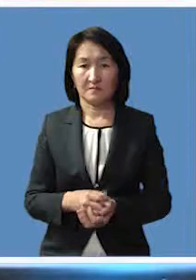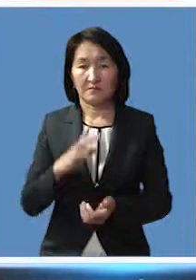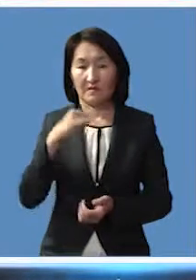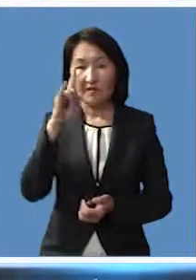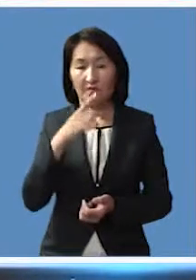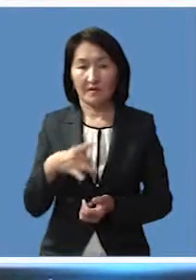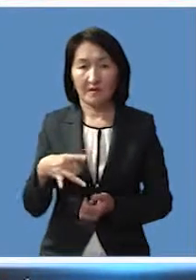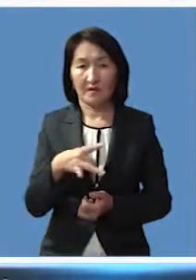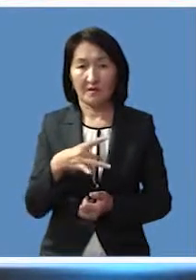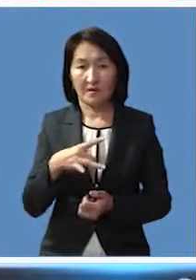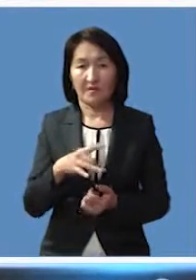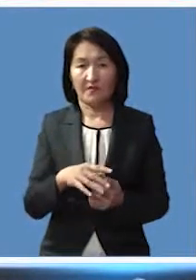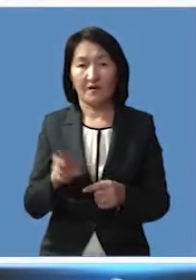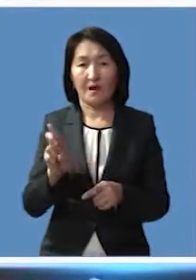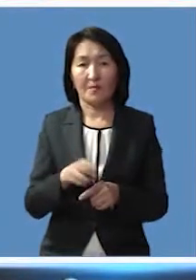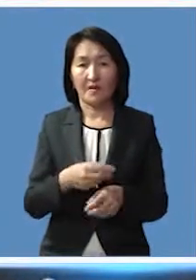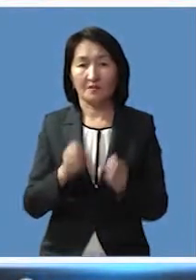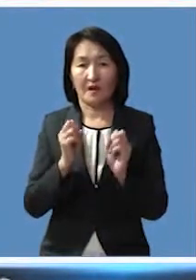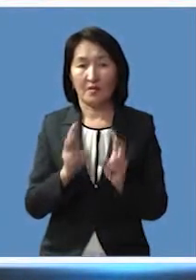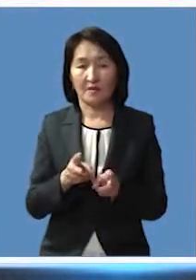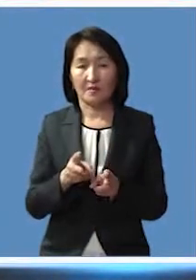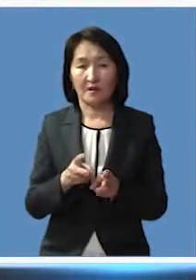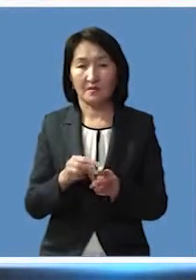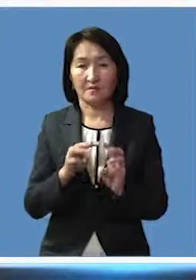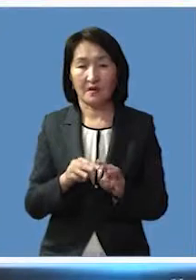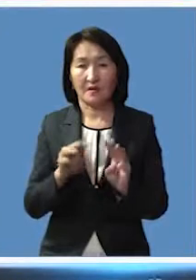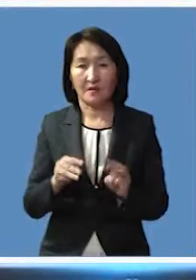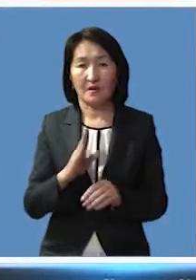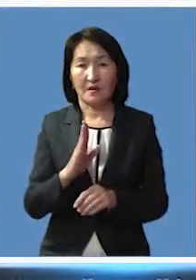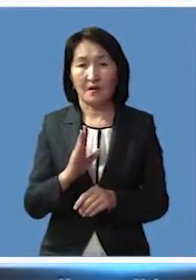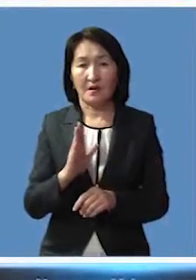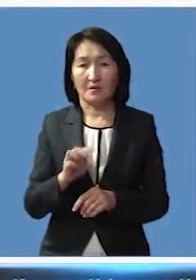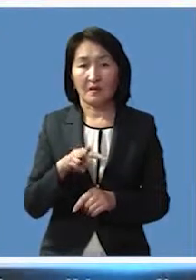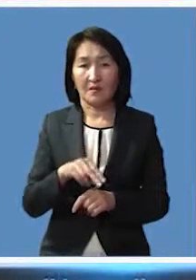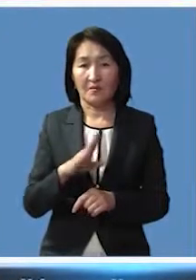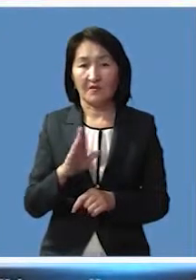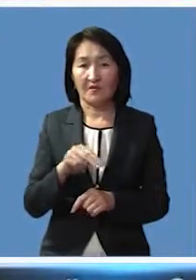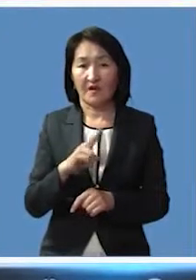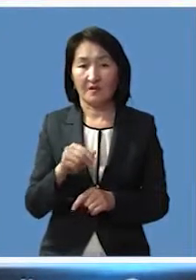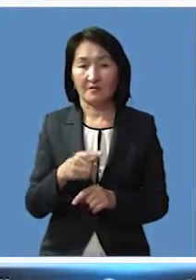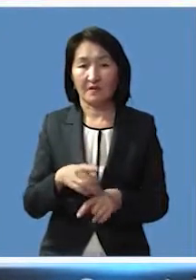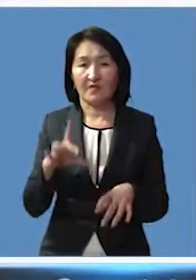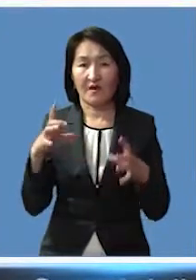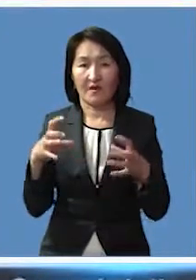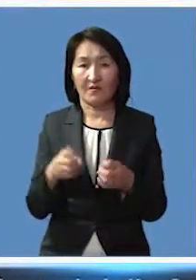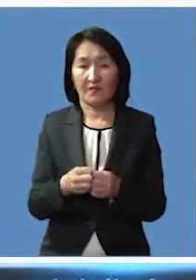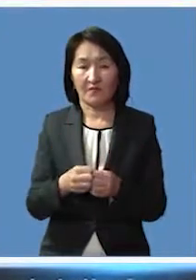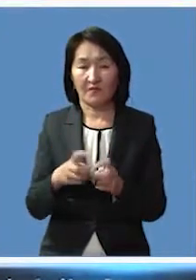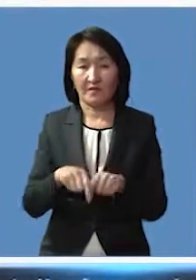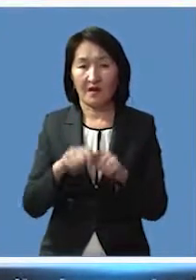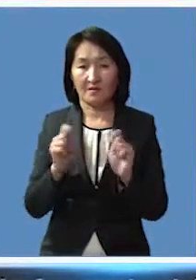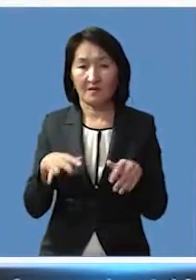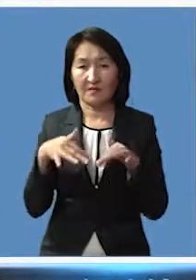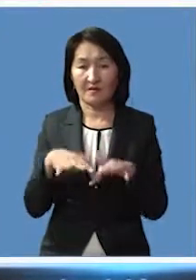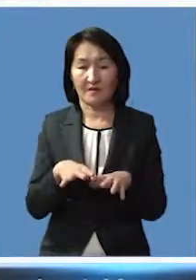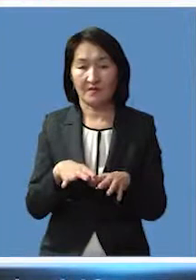Қазақстан Республикасы ұлттық қауіпсіздік комитеті облыстық департаментінің қызметкерлері мұнай газын саудалаған қылмыстық топтың әрекетін әшкерледі.